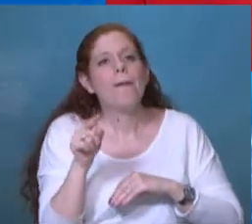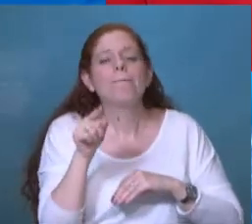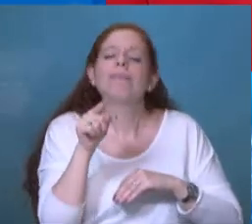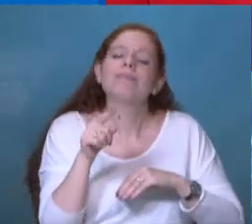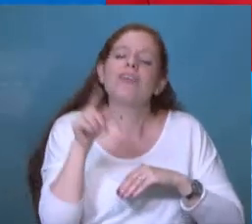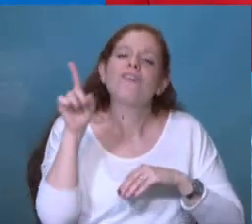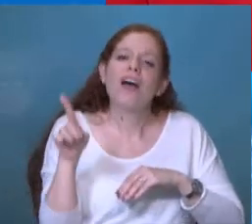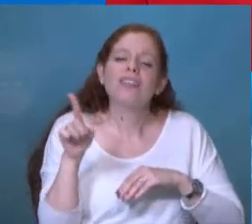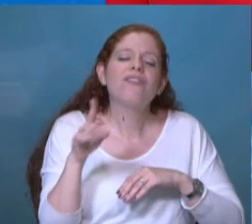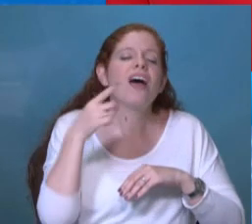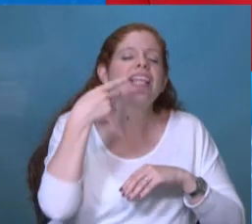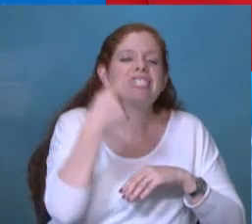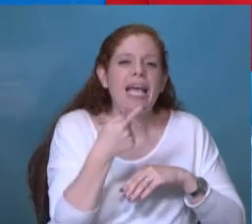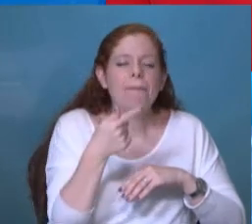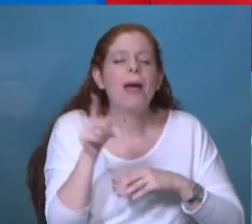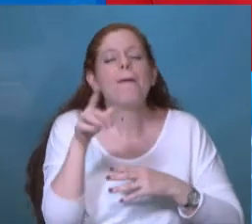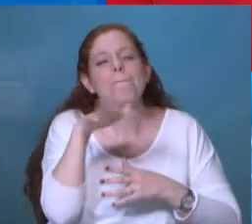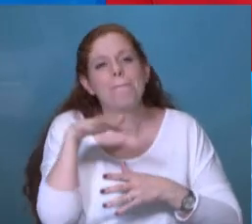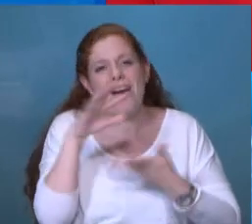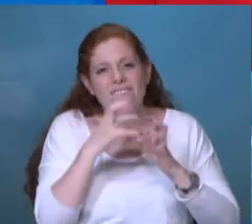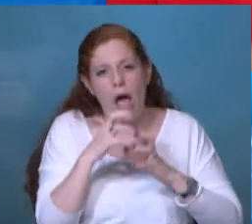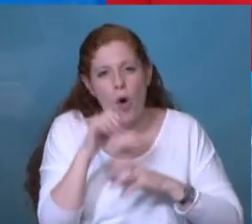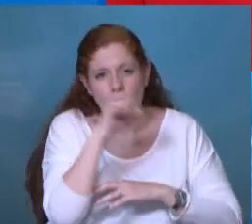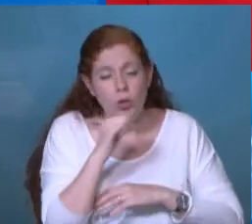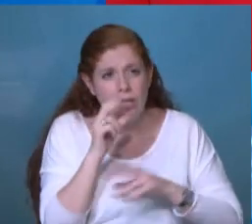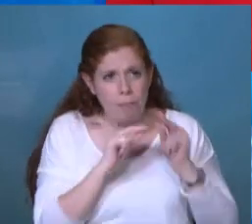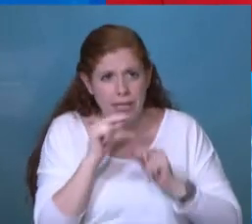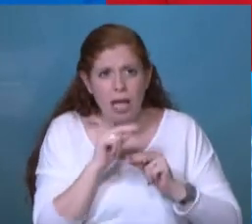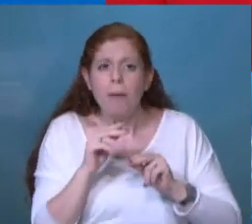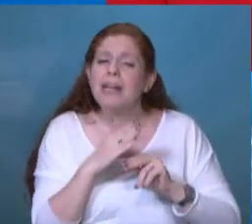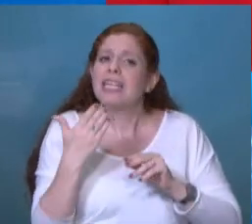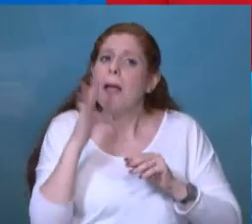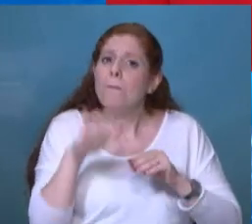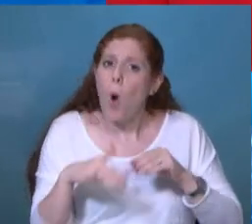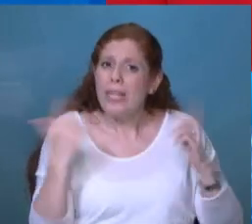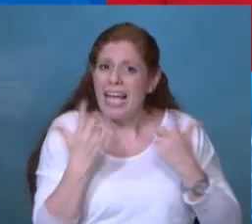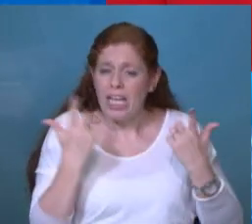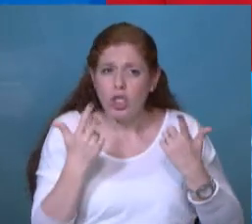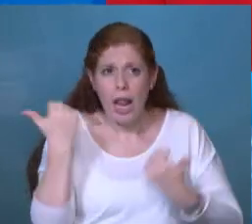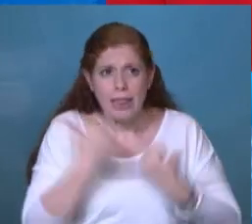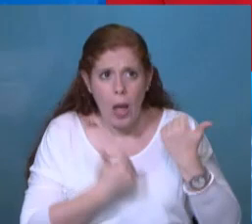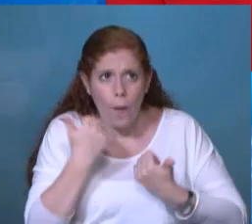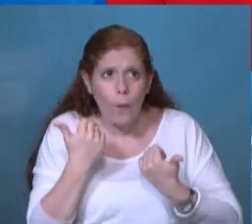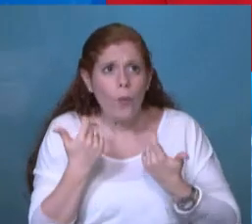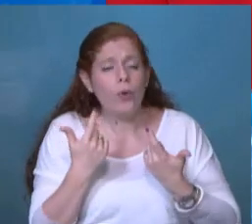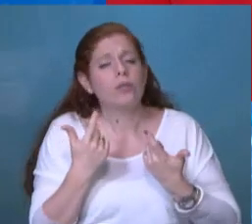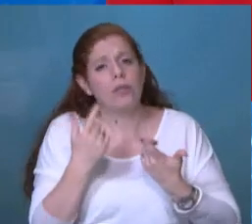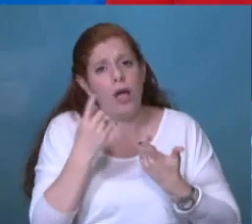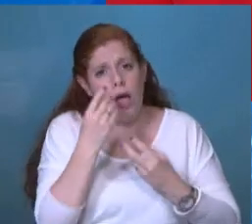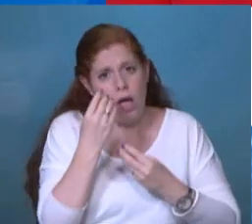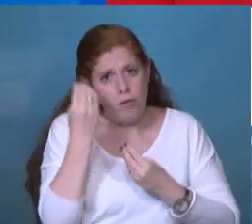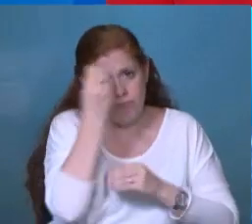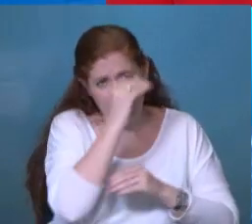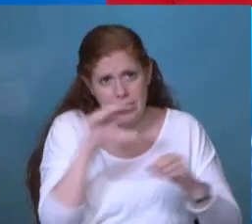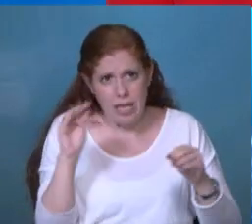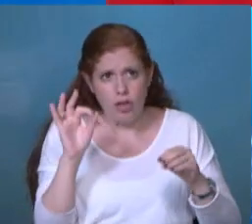והדס גרינברג בכפר האירוויזיון. נדבר איתכם ברשותכם על הצד הפחות חגיגי של התחרות הזאת, הכרזה של ארגון שוברים שתיקה